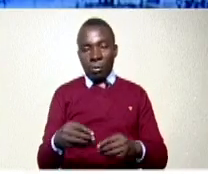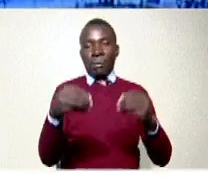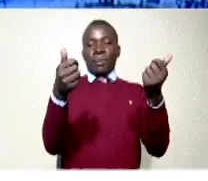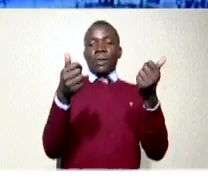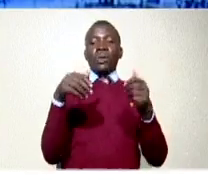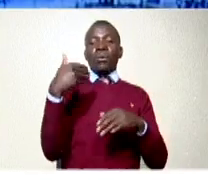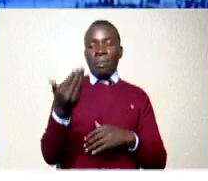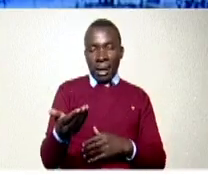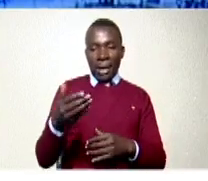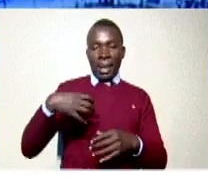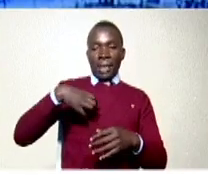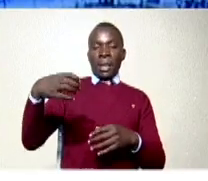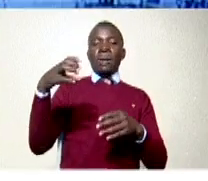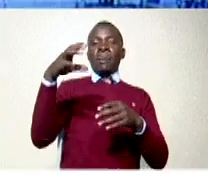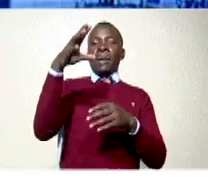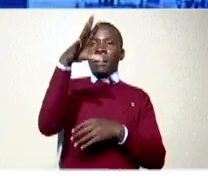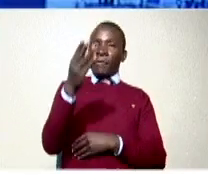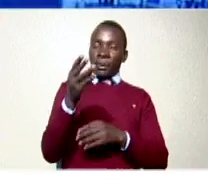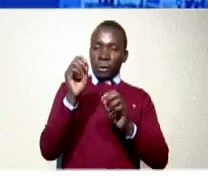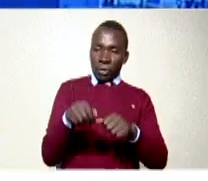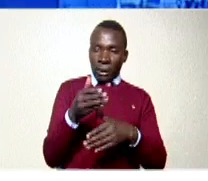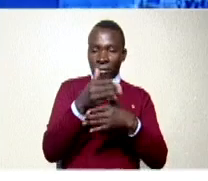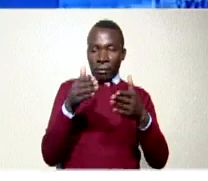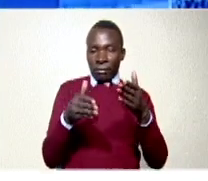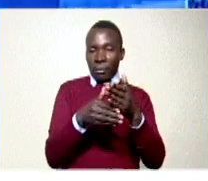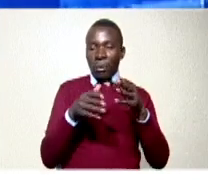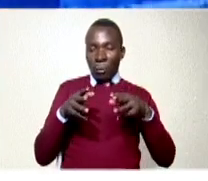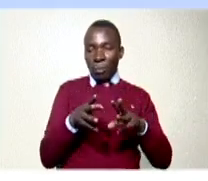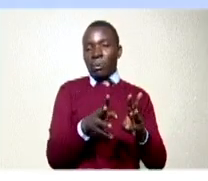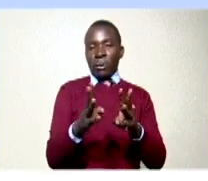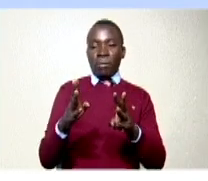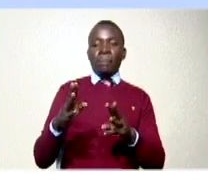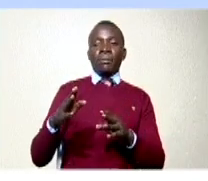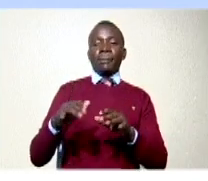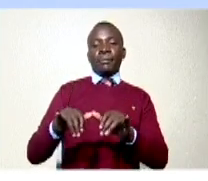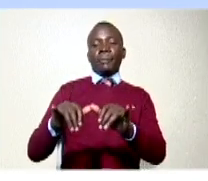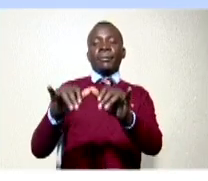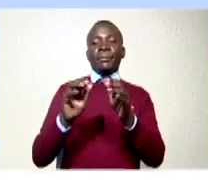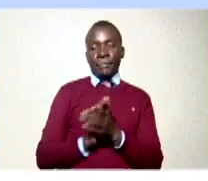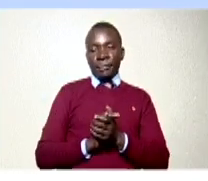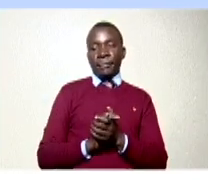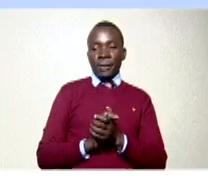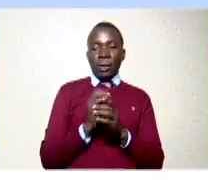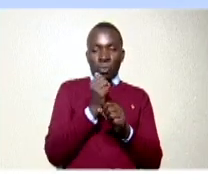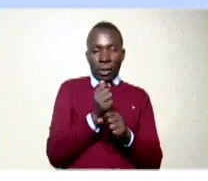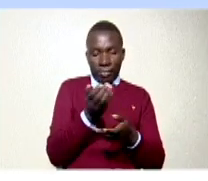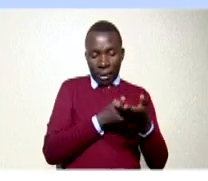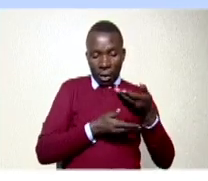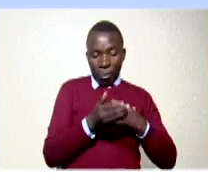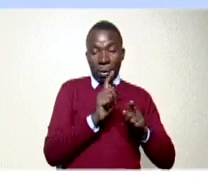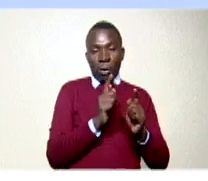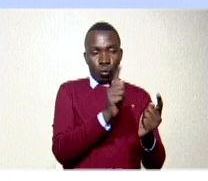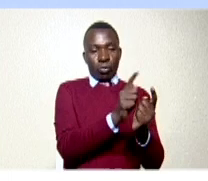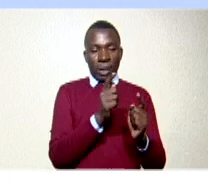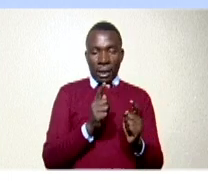bw'Afurika nyine bushobore kubakwa mu buryo burambye. N'ibiganiro n'abantu guhura. Iyi nama